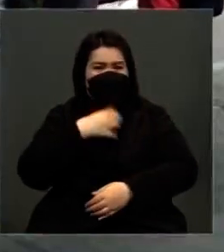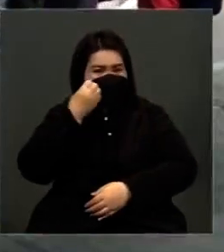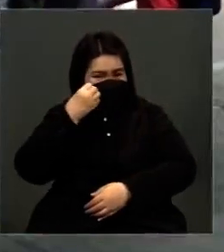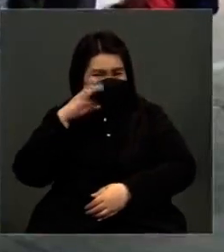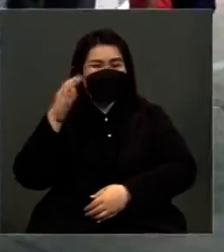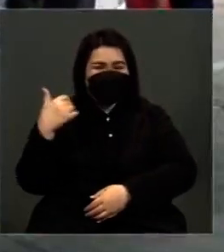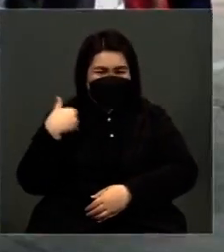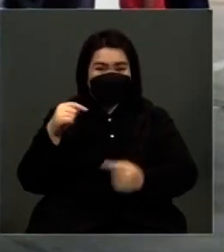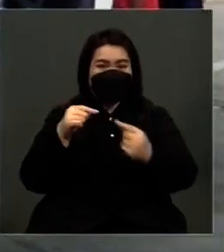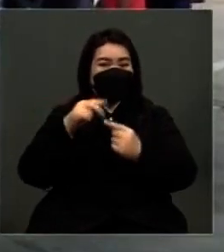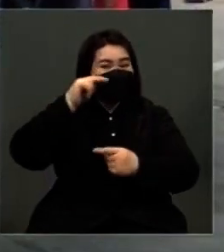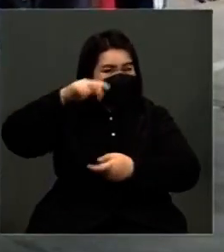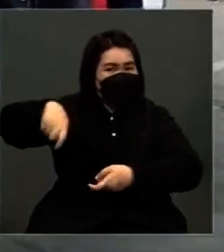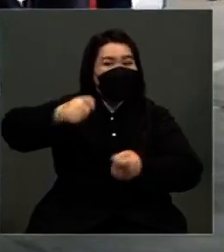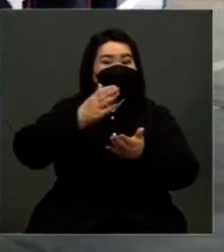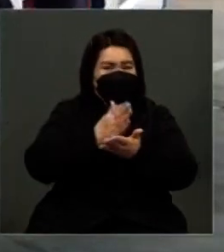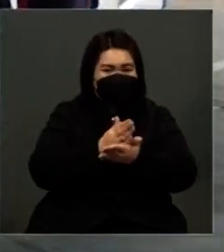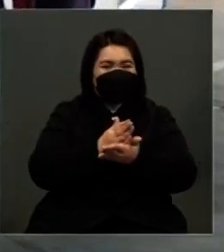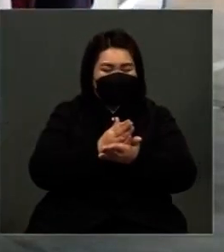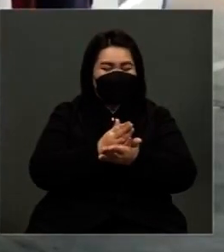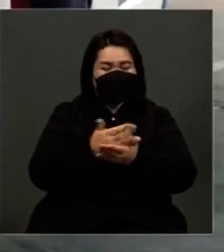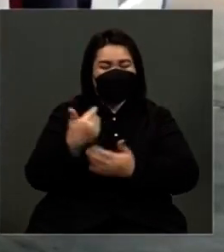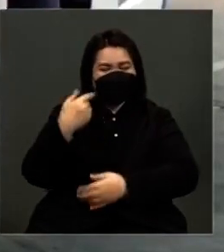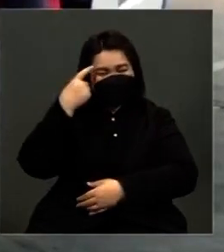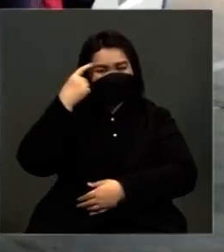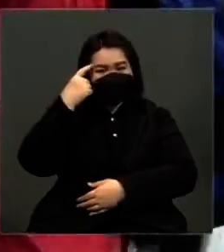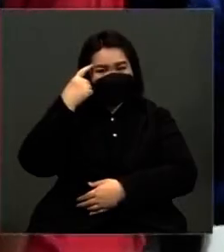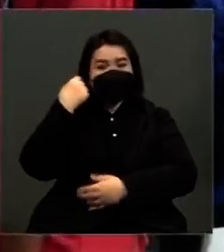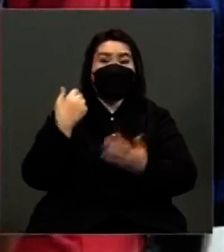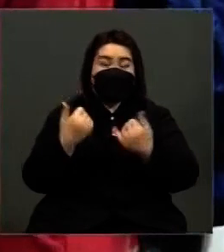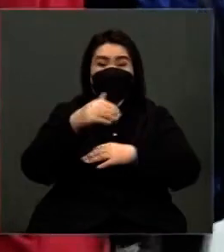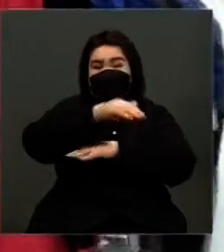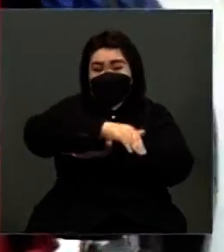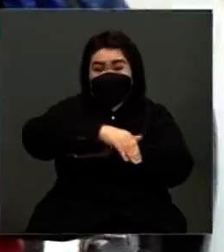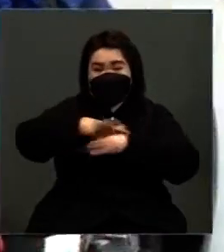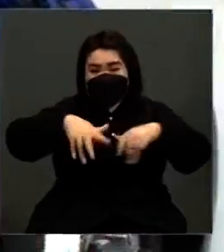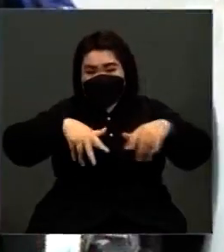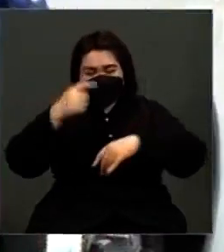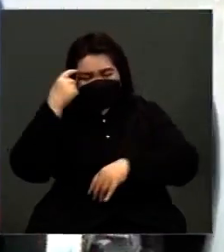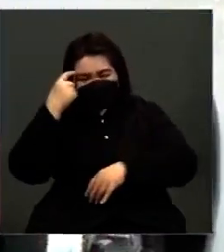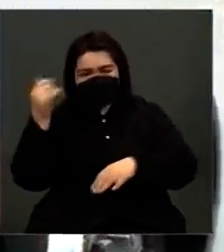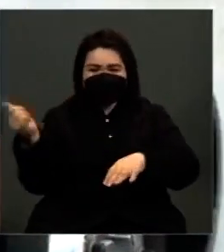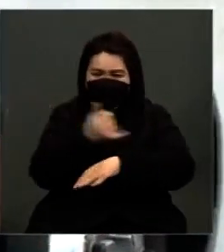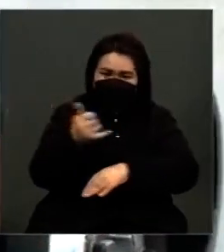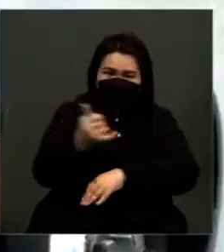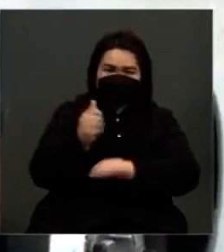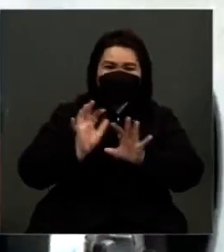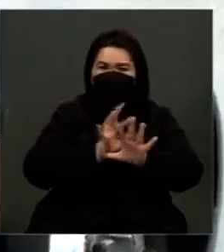าในช่วงเทศกาลสงกรานต์มากยิ่งขึ้นและก็คาดว่าในช่วงเย็นวันนี้ประชาชนจะเพิ่มมากขึ้นกว่าทุกปี